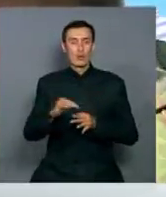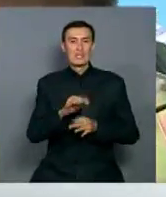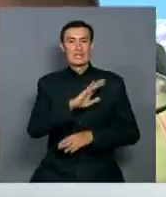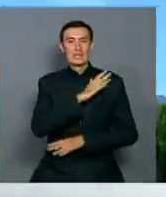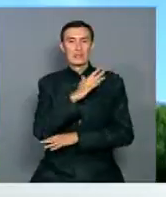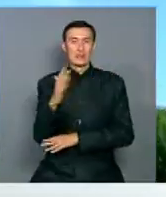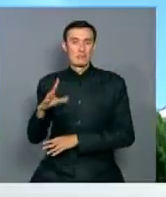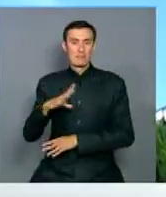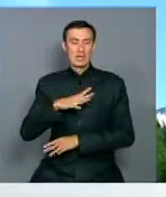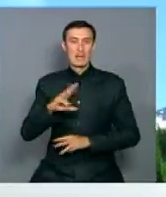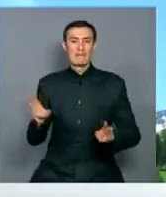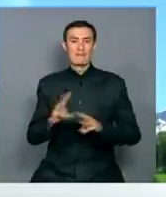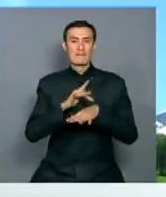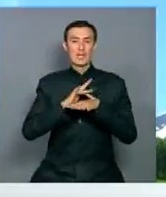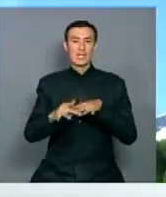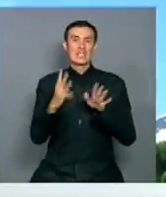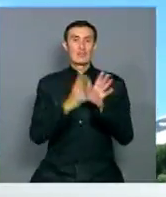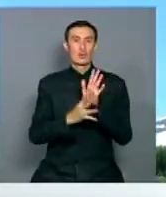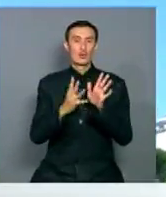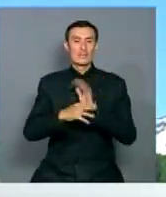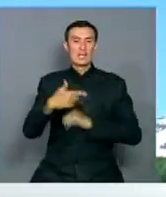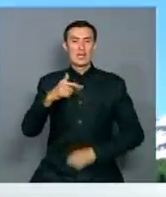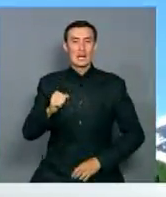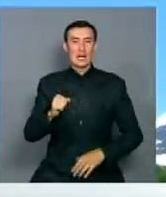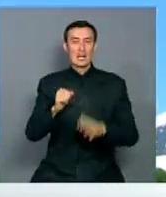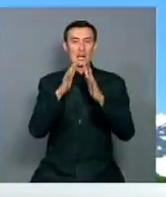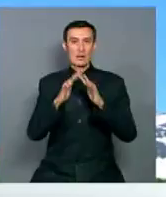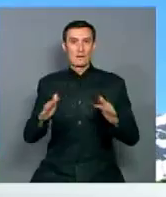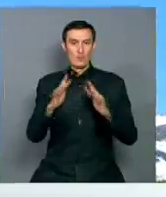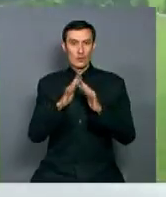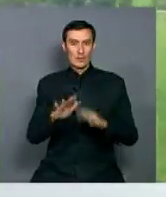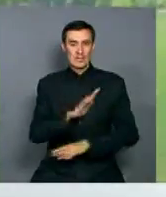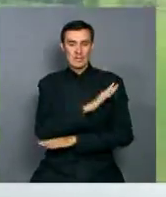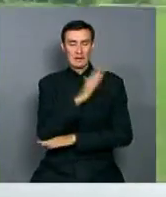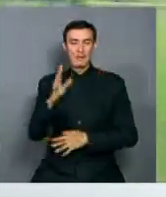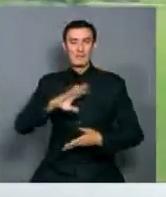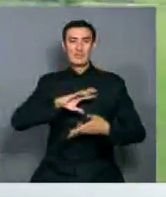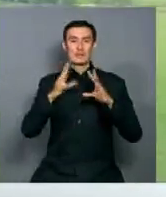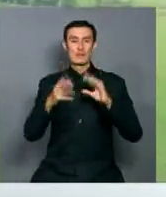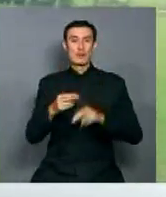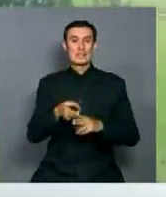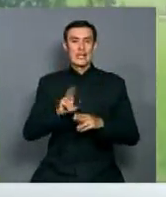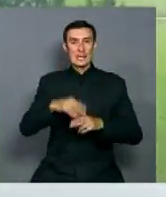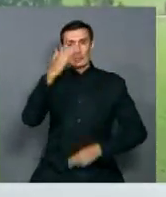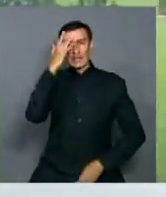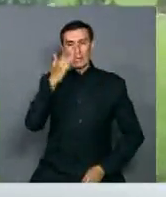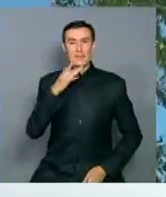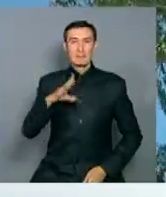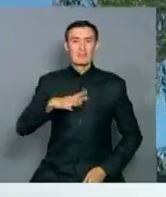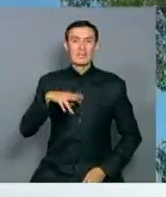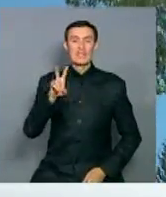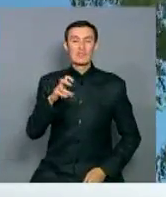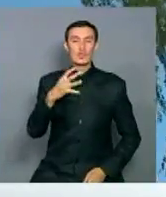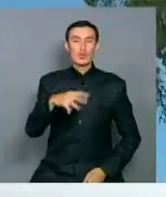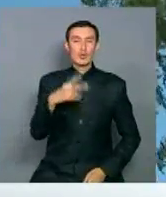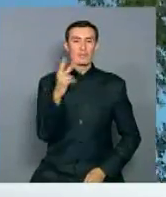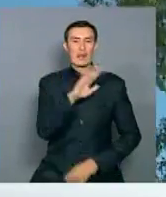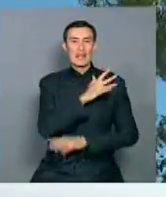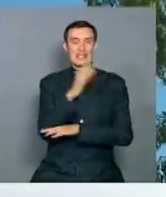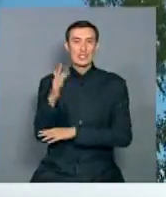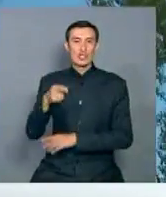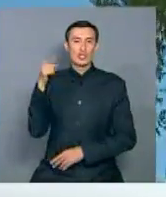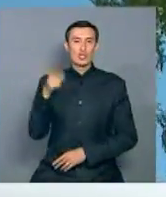резервате Семей Урмана выгорело 90 гектаров хвойных насаждений. А всего в области за это лето произошло 242 лесных и